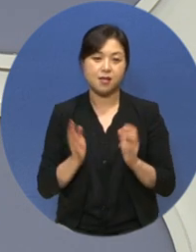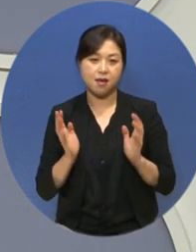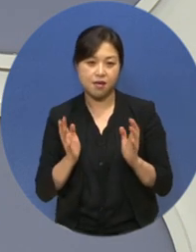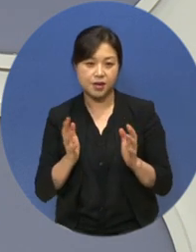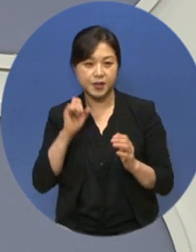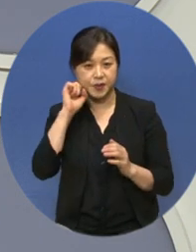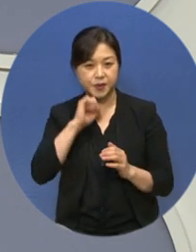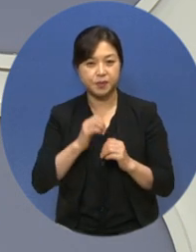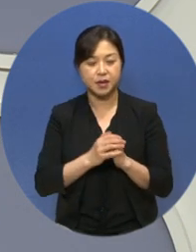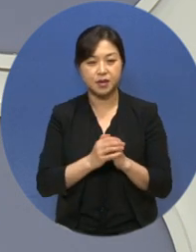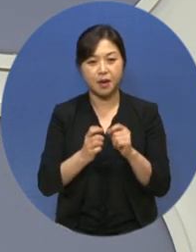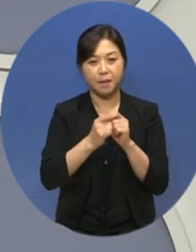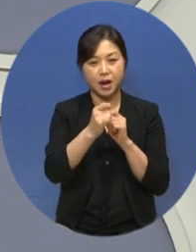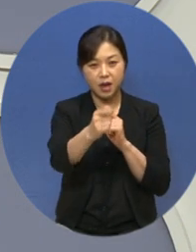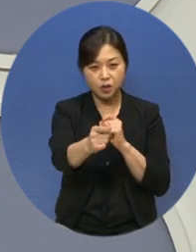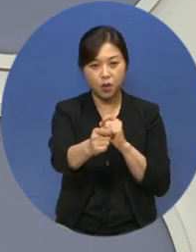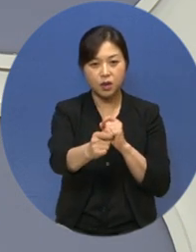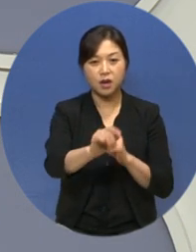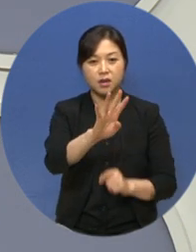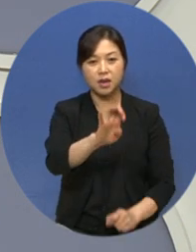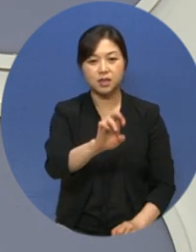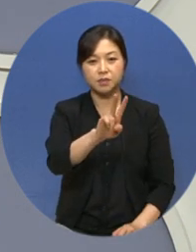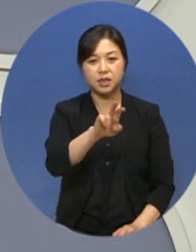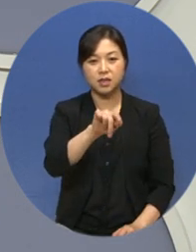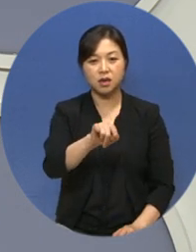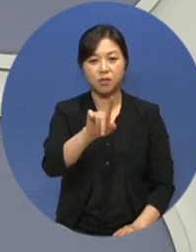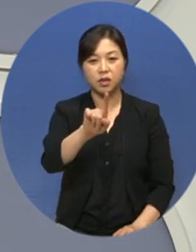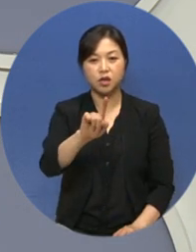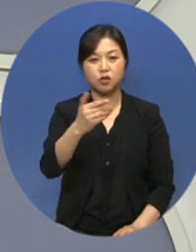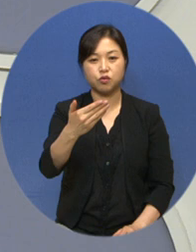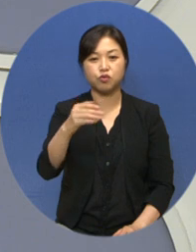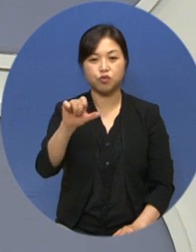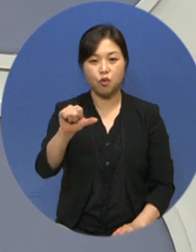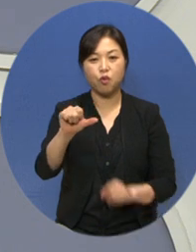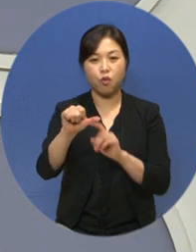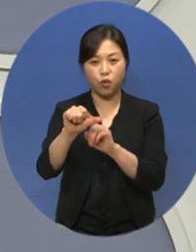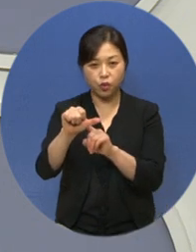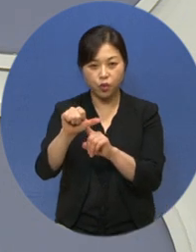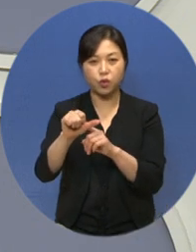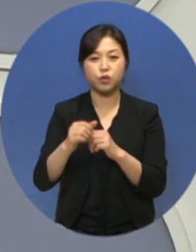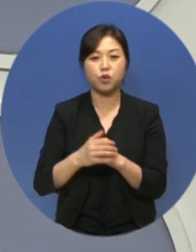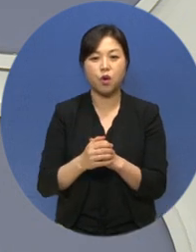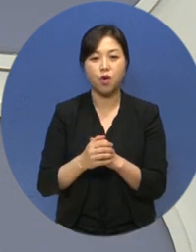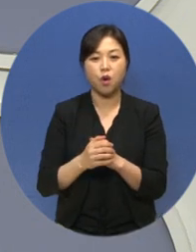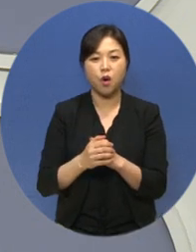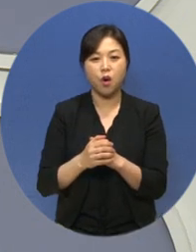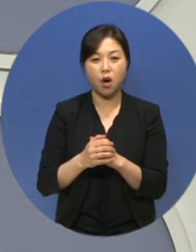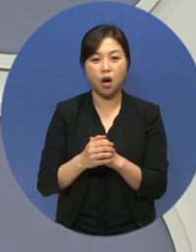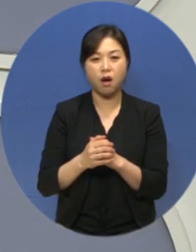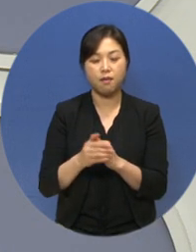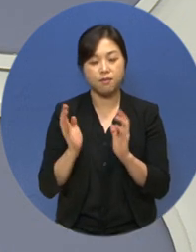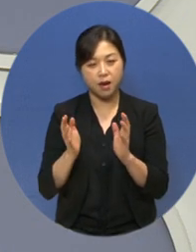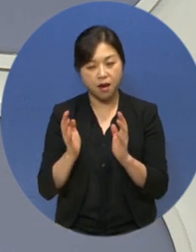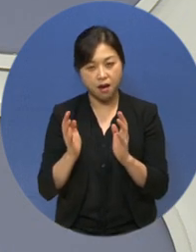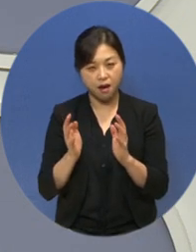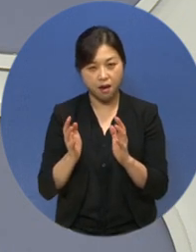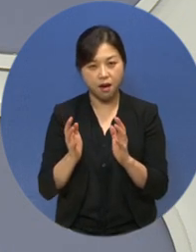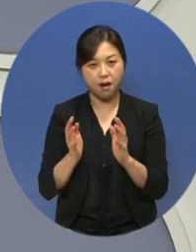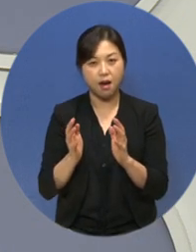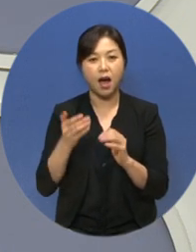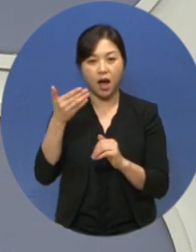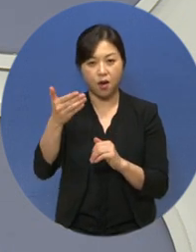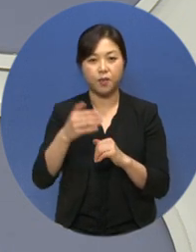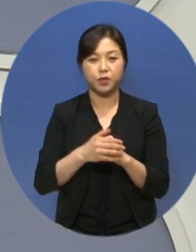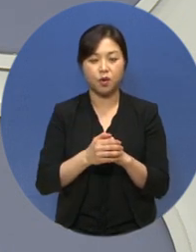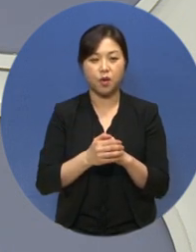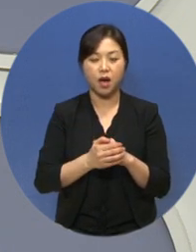마라톤 풀 코스 아 42.1 고노 1 아홉 차례 달렸고 요 어 하프 는 대에 나은 거 많이 나오 10차례 가